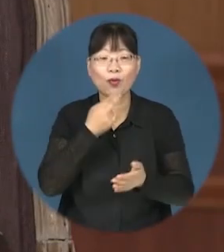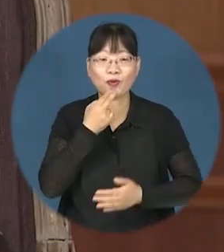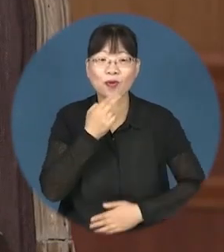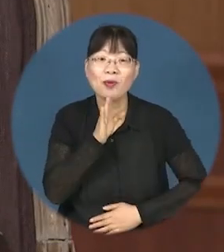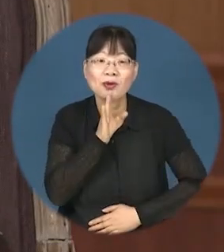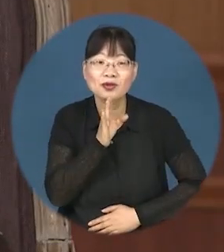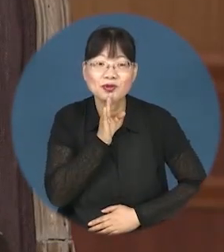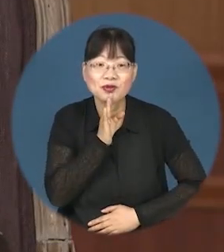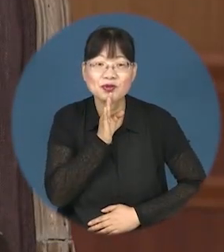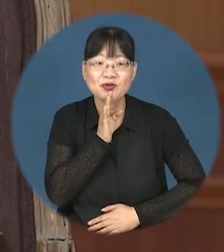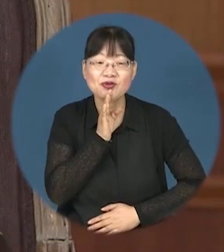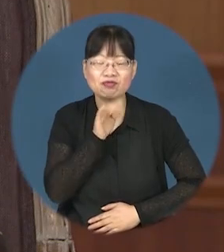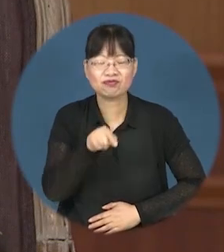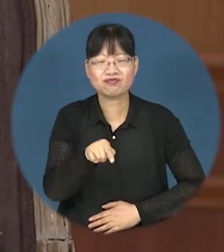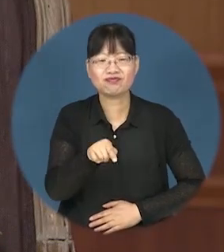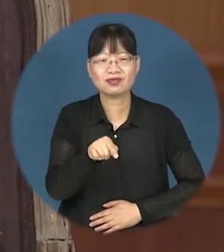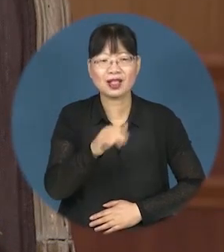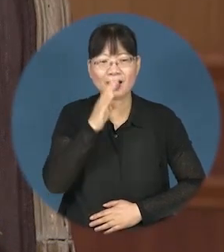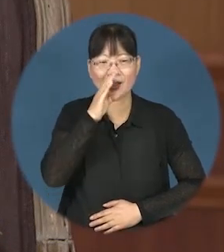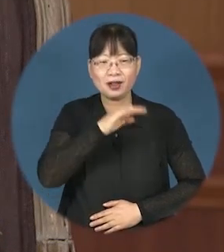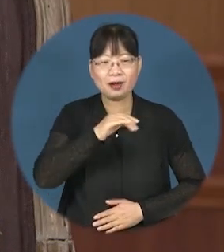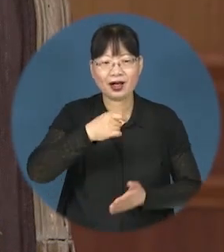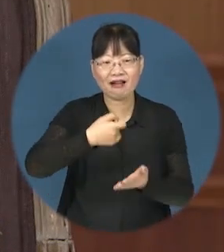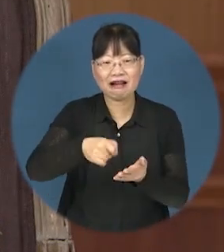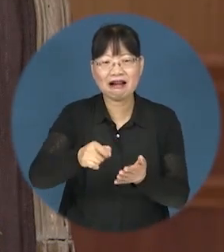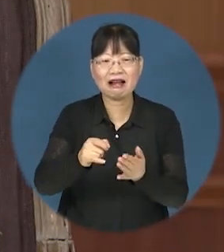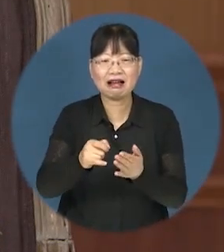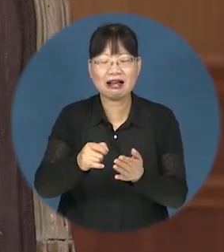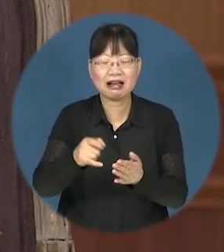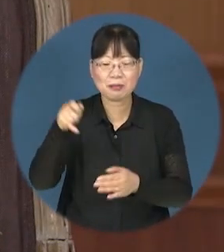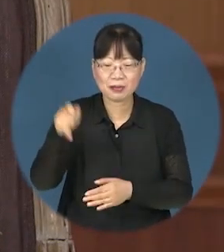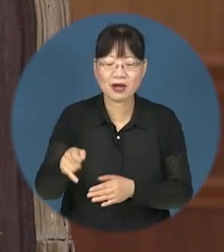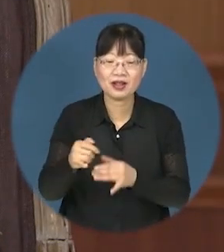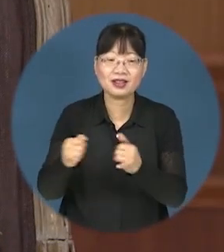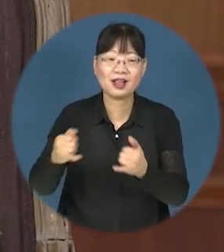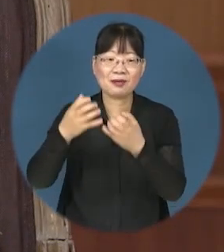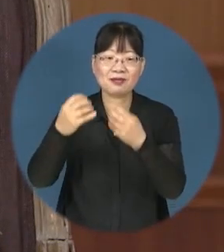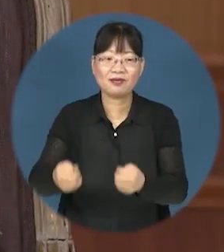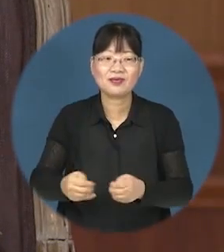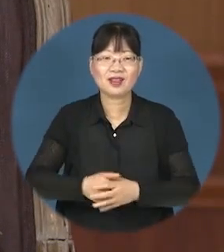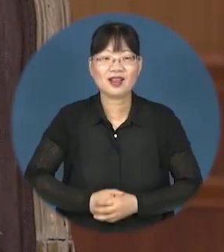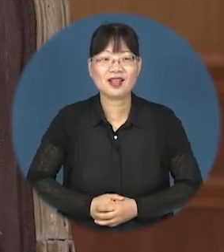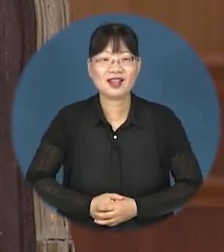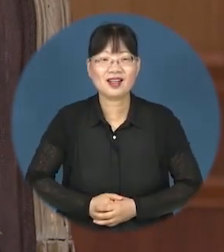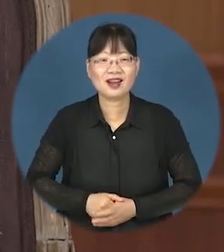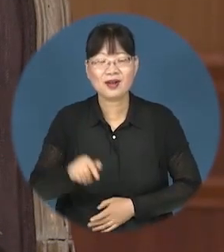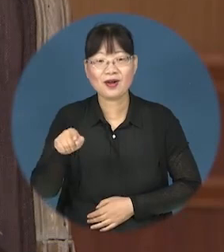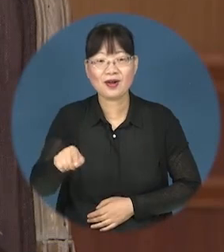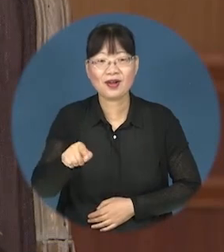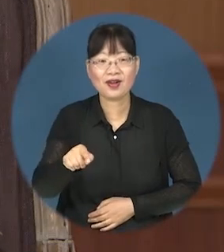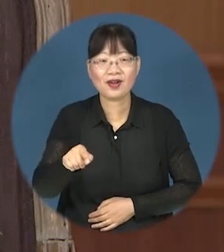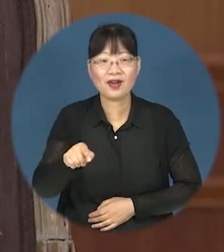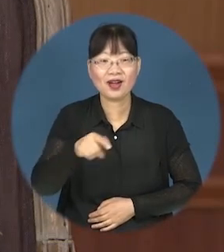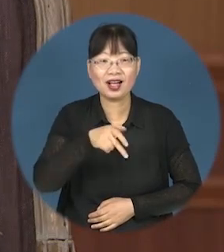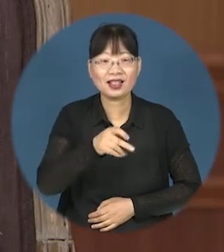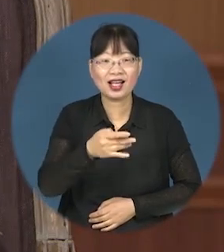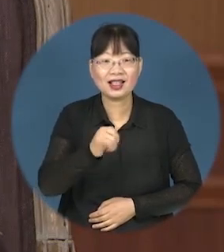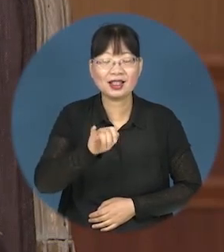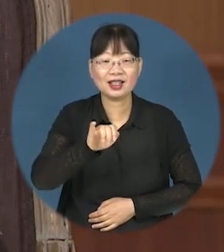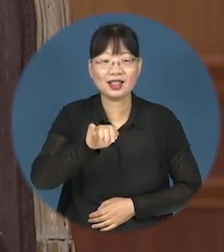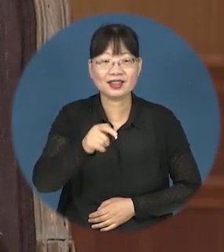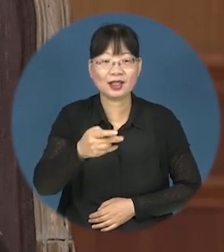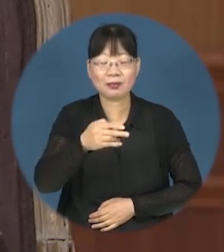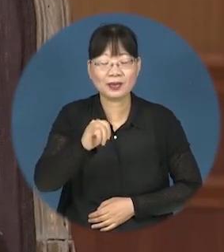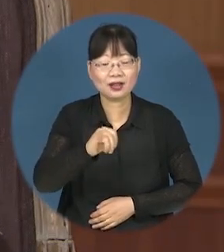4 너무 안 쓰셔서 악 필인 분들이 굉장히 많으세요 존의 오면서도 악플이 인데 캘리그라피 잘 쓸 수 있어요 이렇게